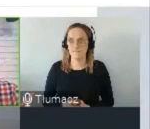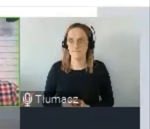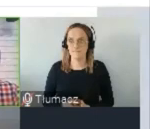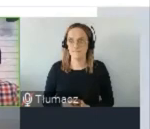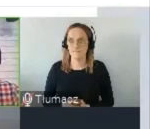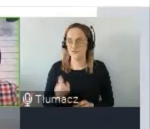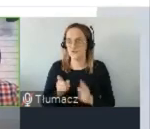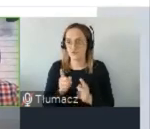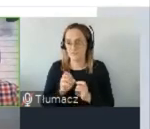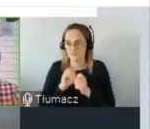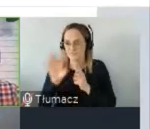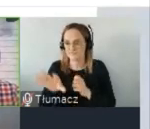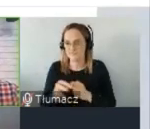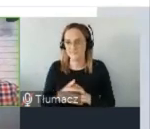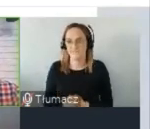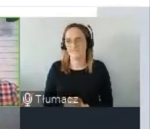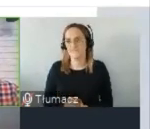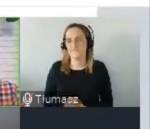szybciutko.